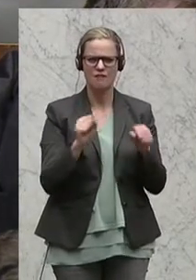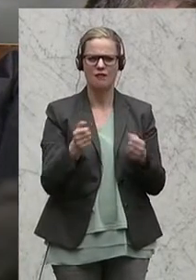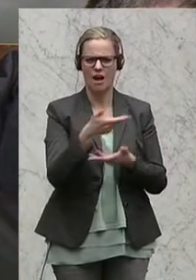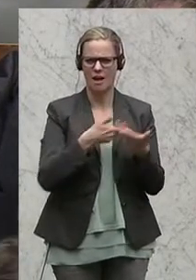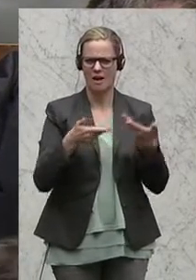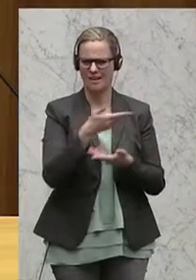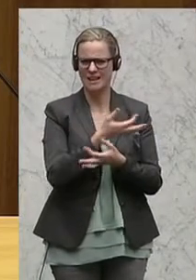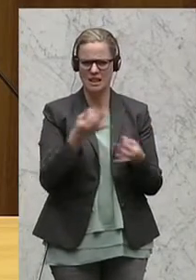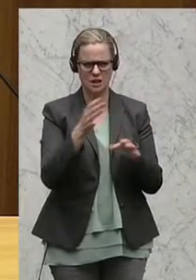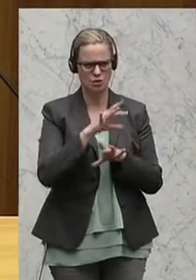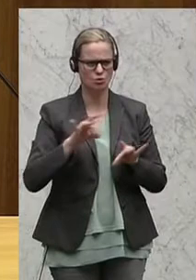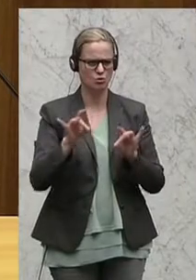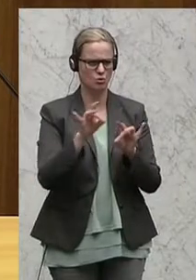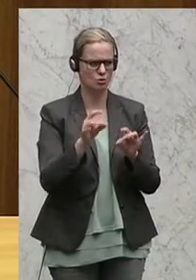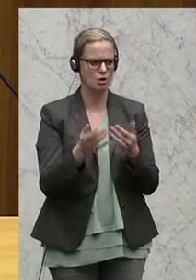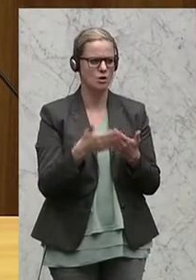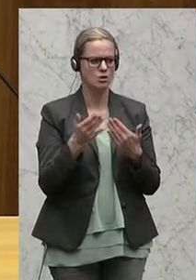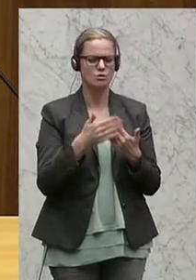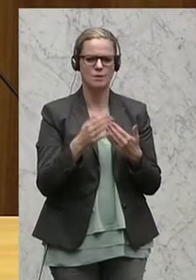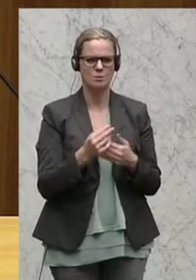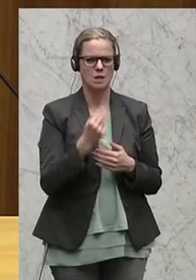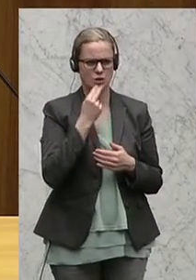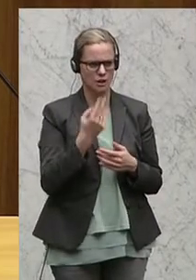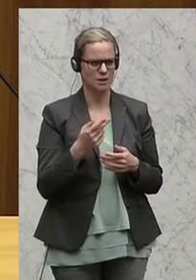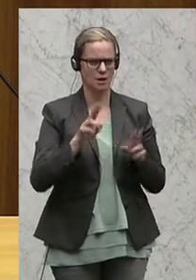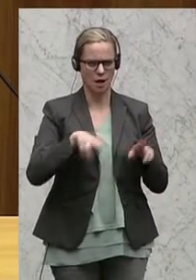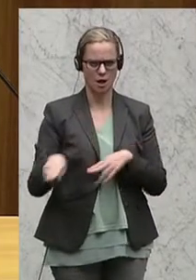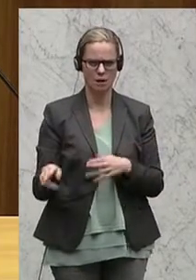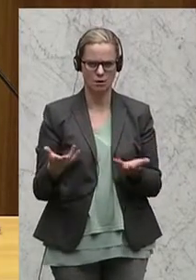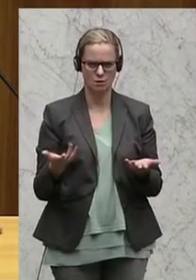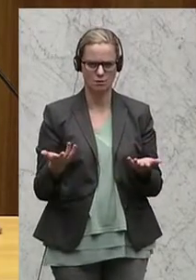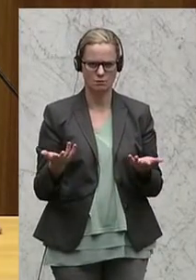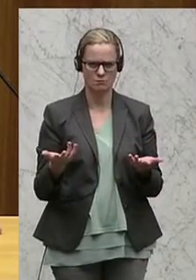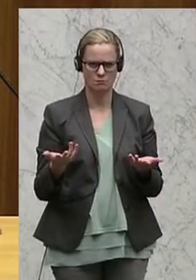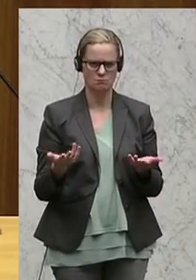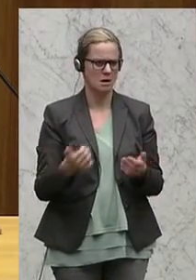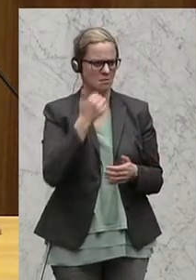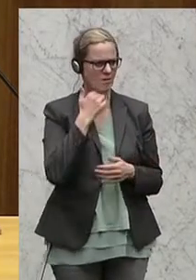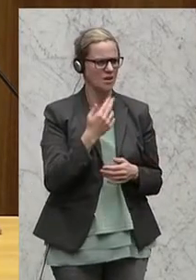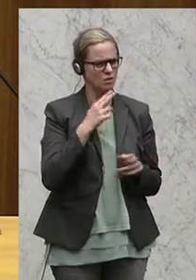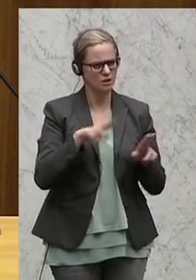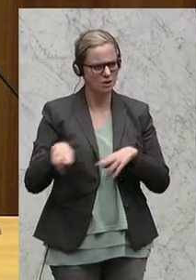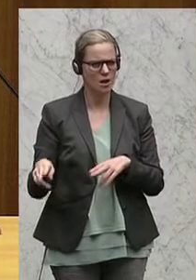beginne mit dem ersten Punkt, die Schiedsgerichte. Die Schiedsgerichte, privaten Schiedsgerichte,